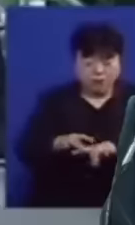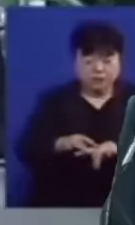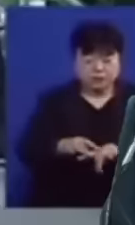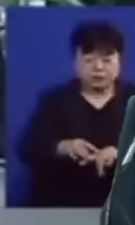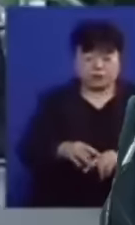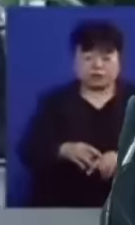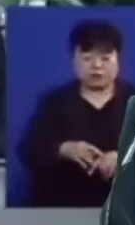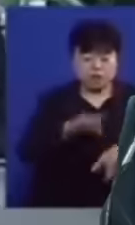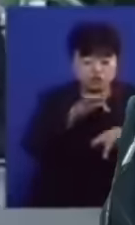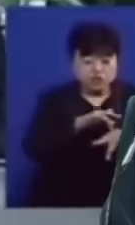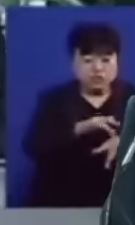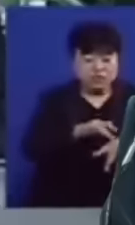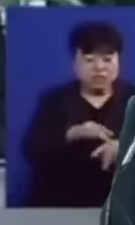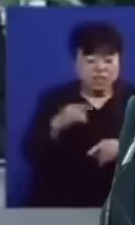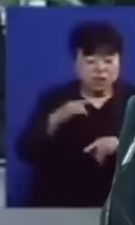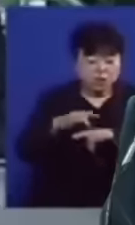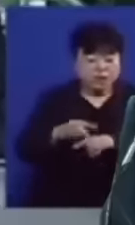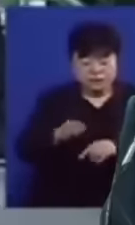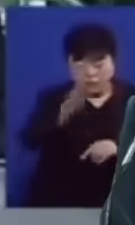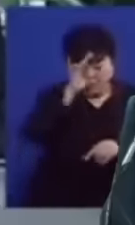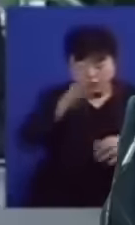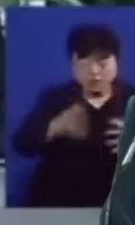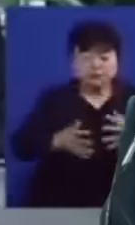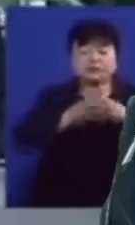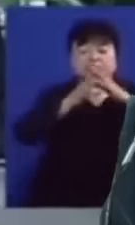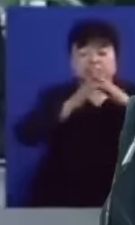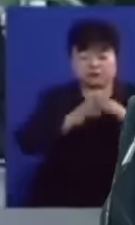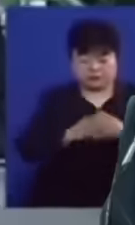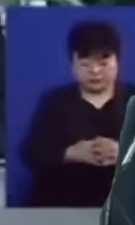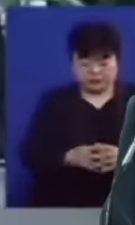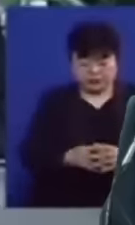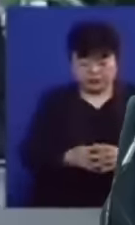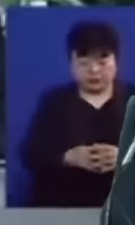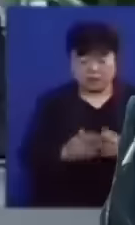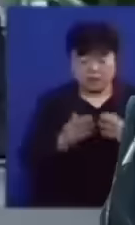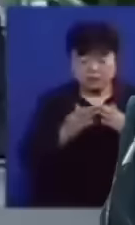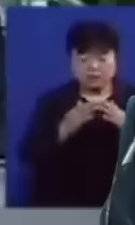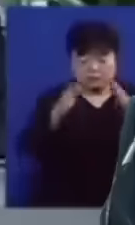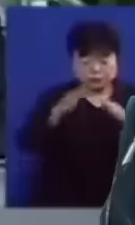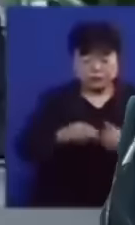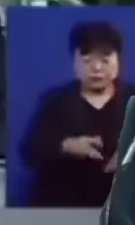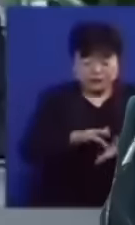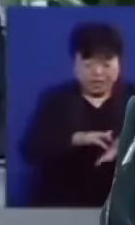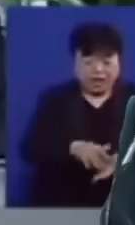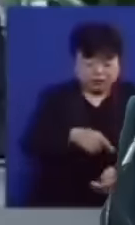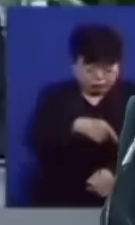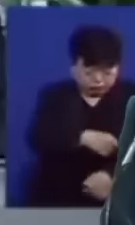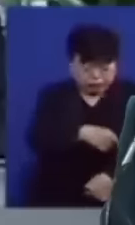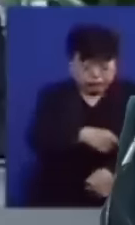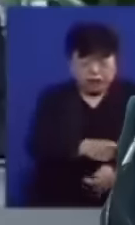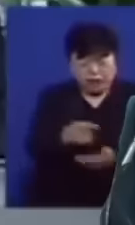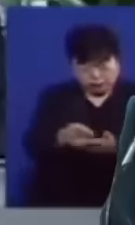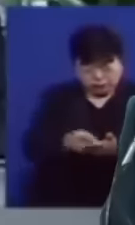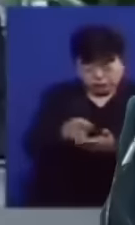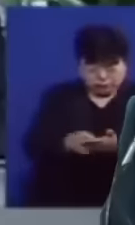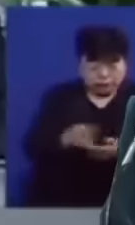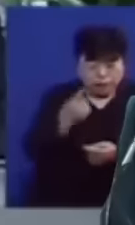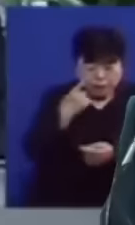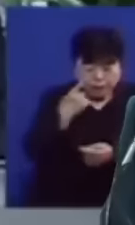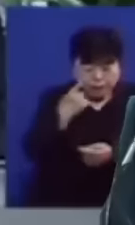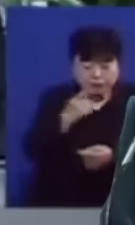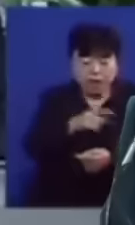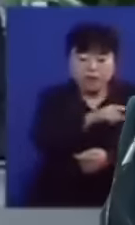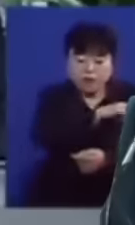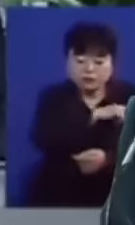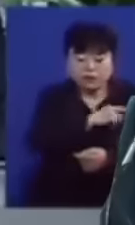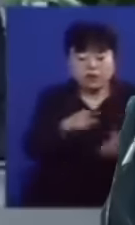관절염을 짓습니다. 그러면 우리가 그것을 자꾸 집을 허물어뜨리려고 약을 먹고 주사를 맞고 수술도 하는데 그보다